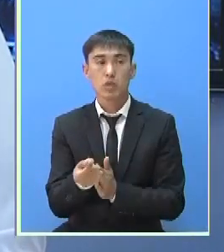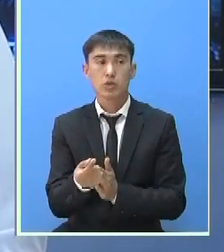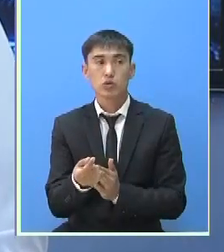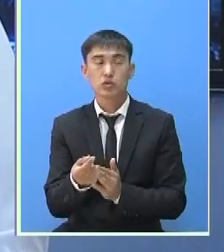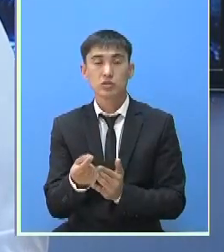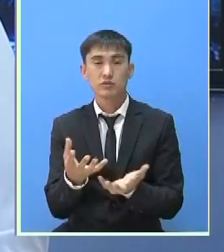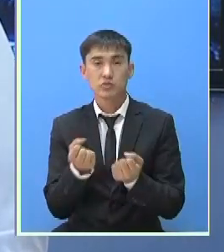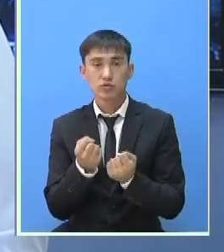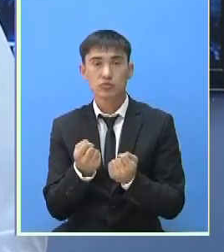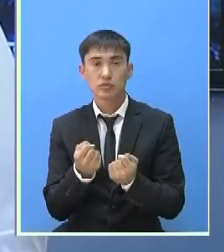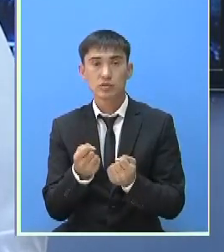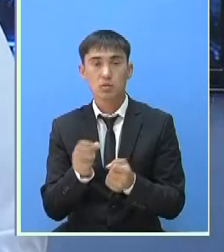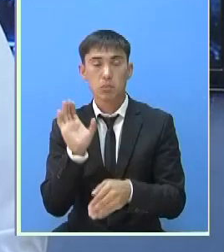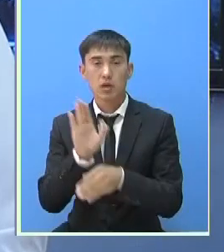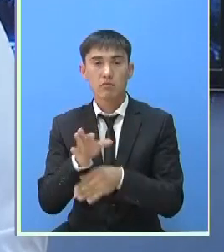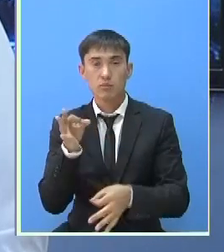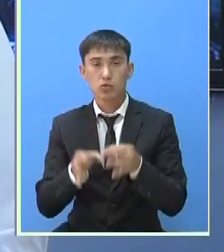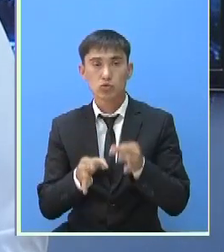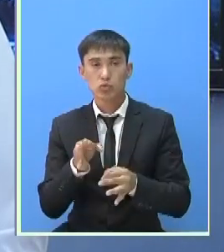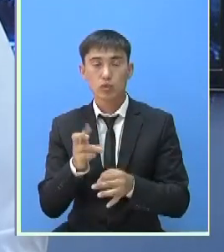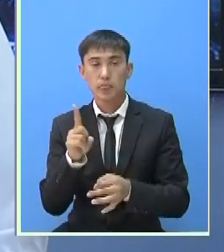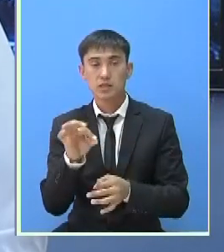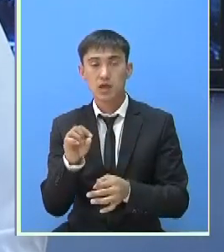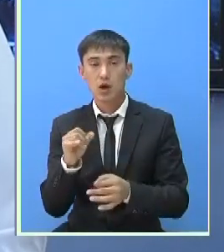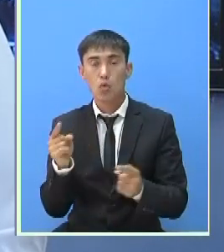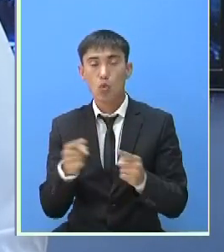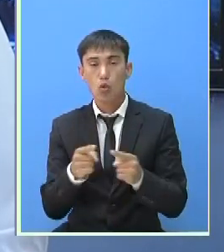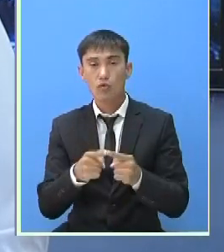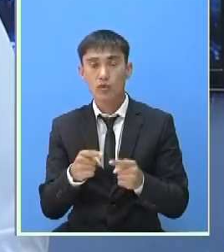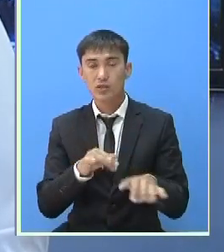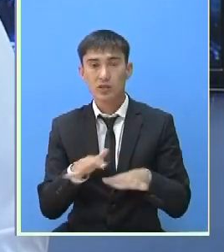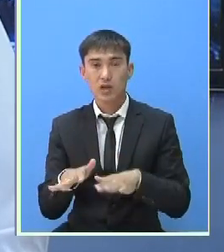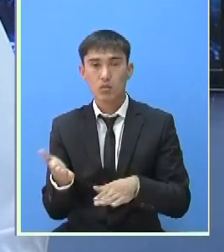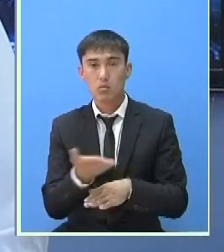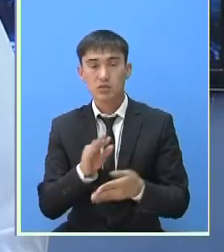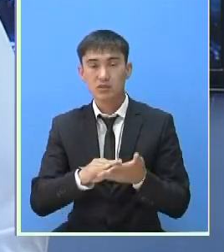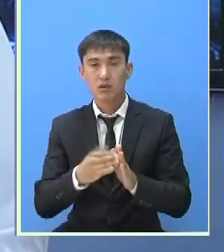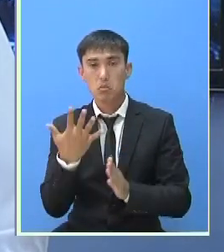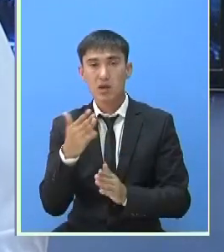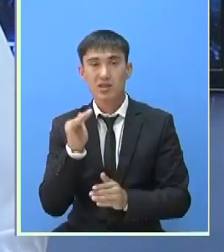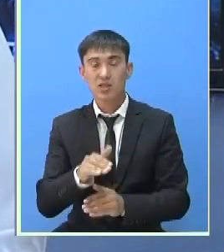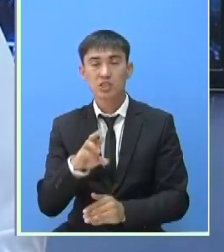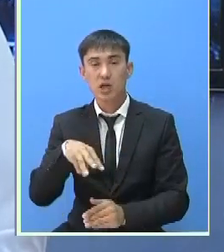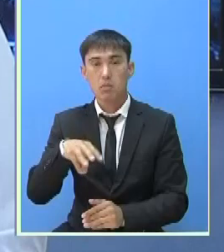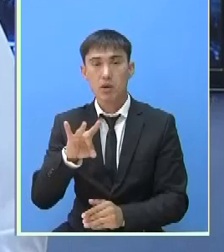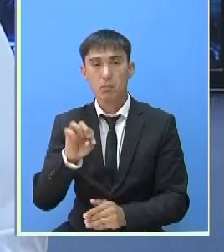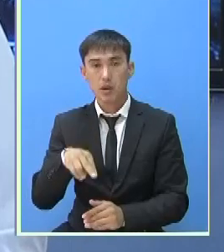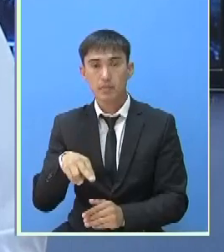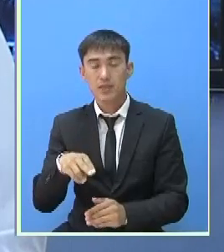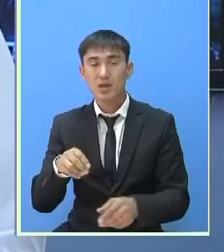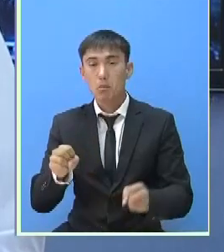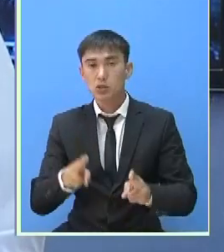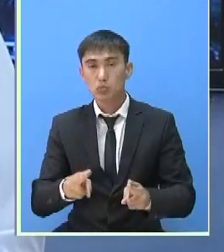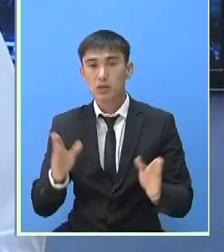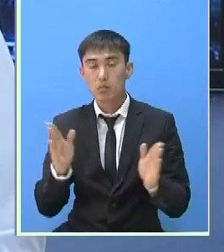Принудительные платежи взыскиваются приговорами судов. За уголовные проступки она составляет 5 месячных расчетных показателей. За